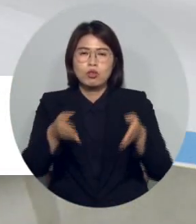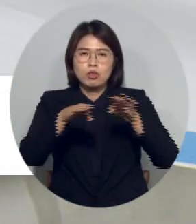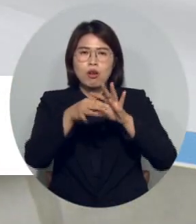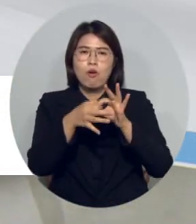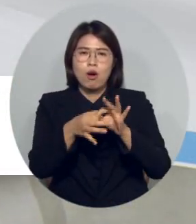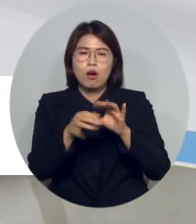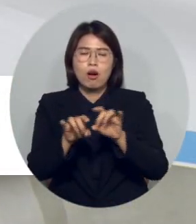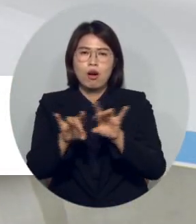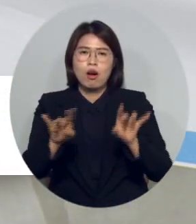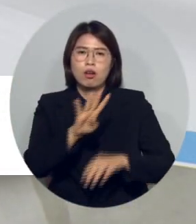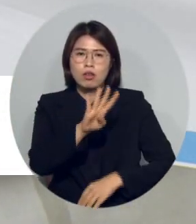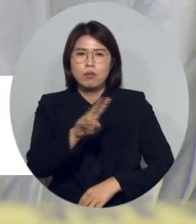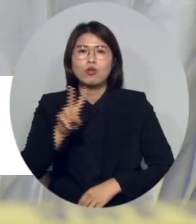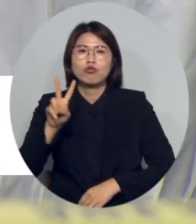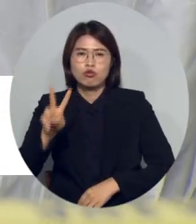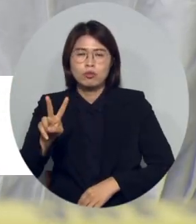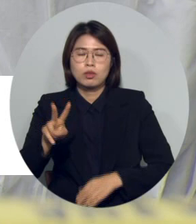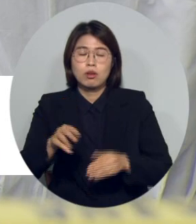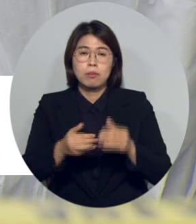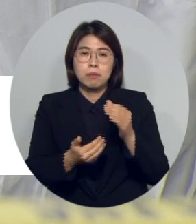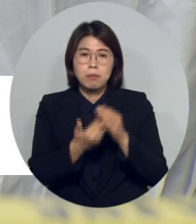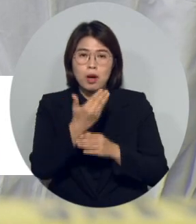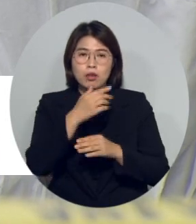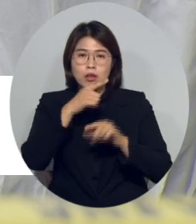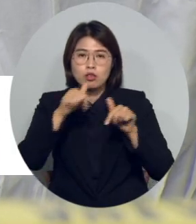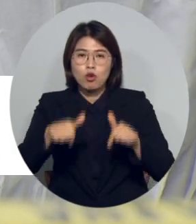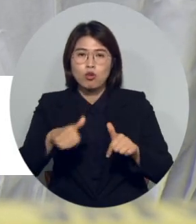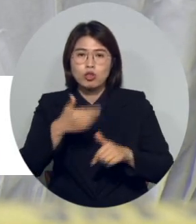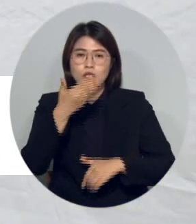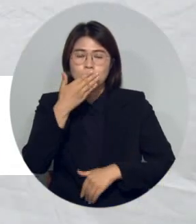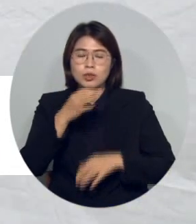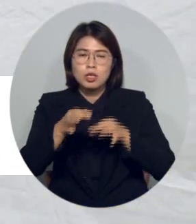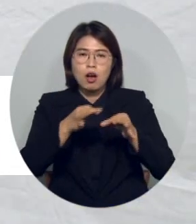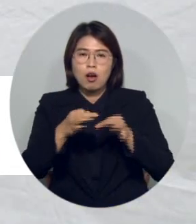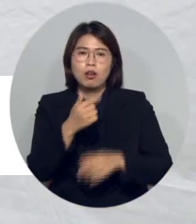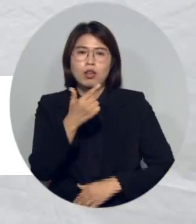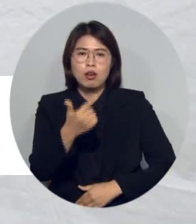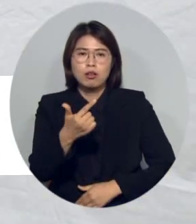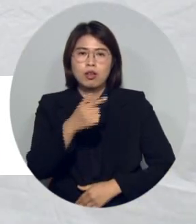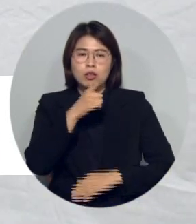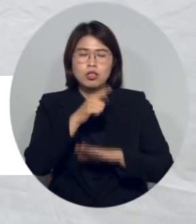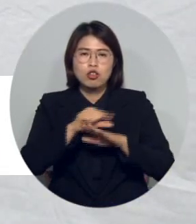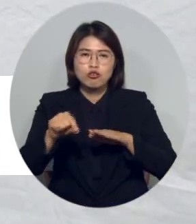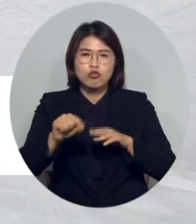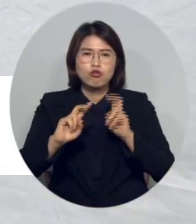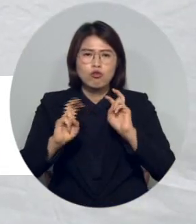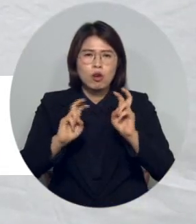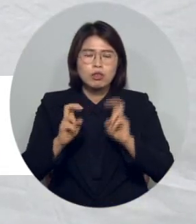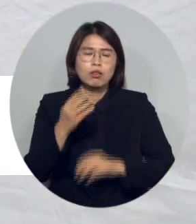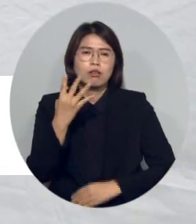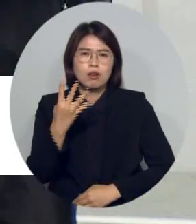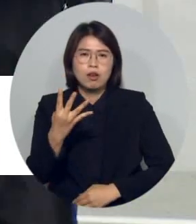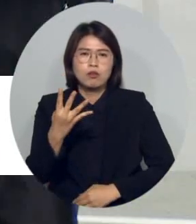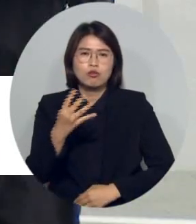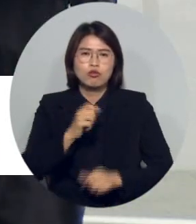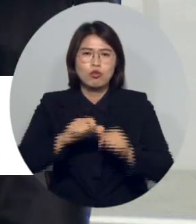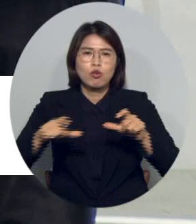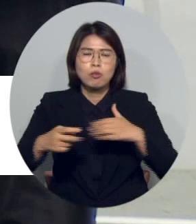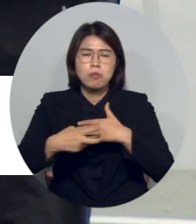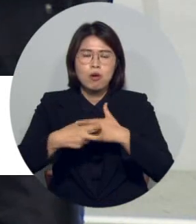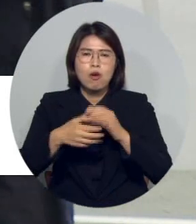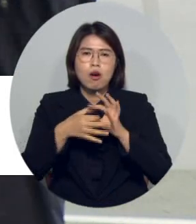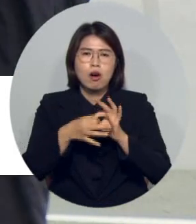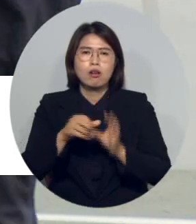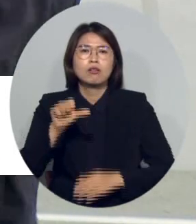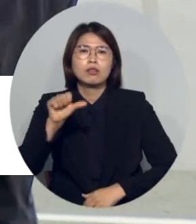8년의 깎은 4명 거 두 명의 나왔고 탈 소고 음식점 관련 6 명 달성 군 사업장 관련 내며 수성고 의료기관